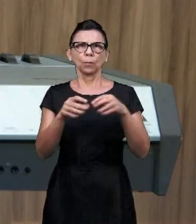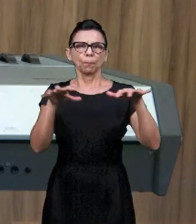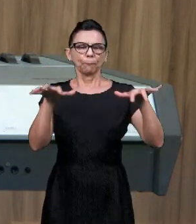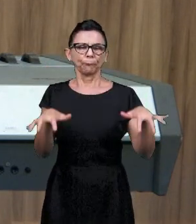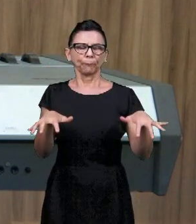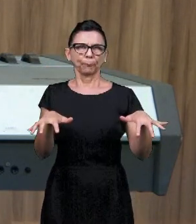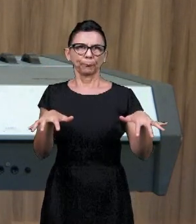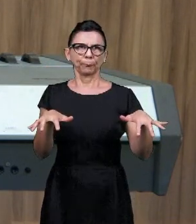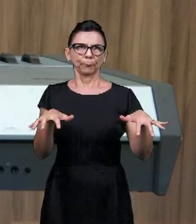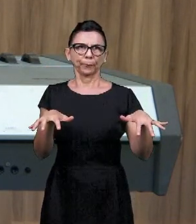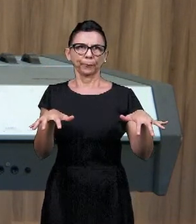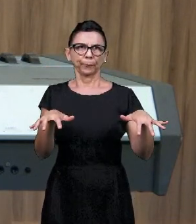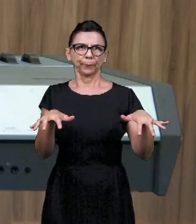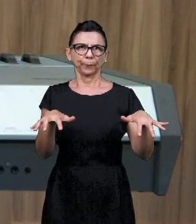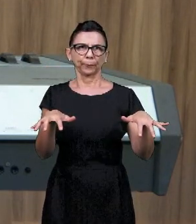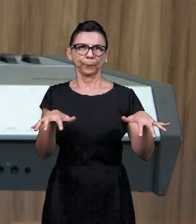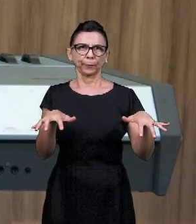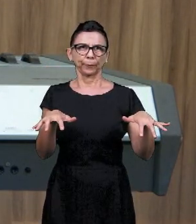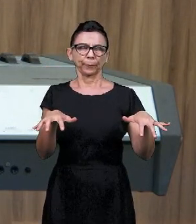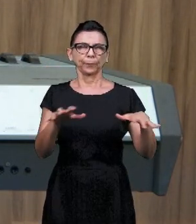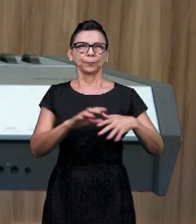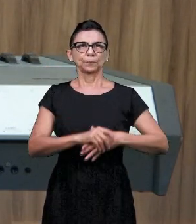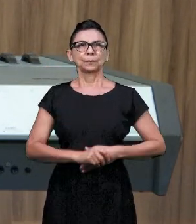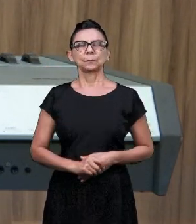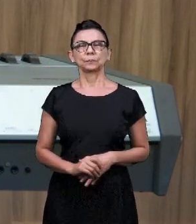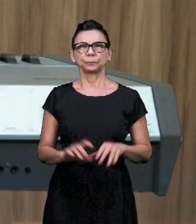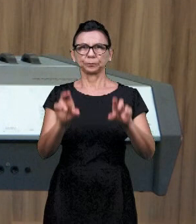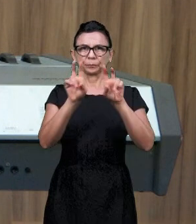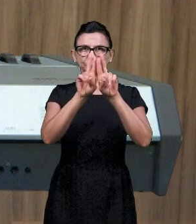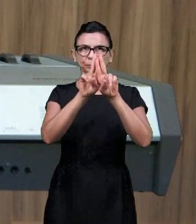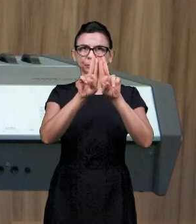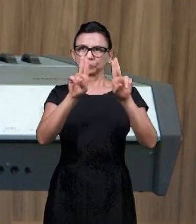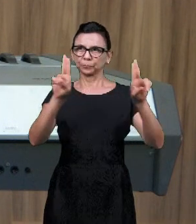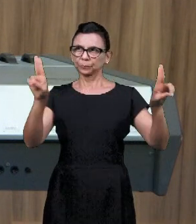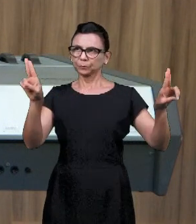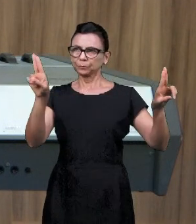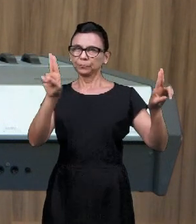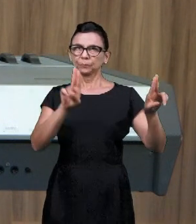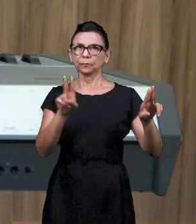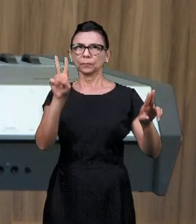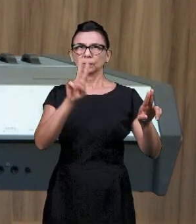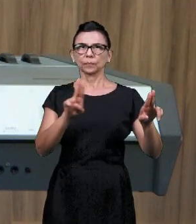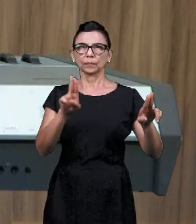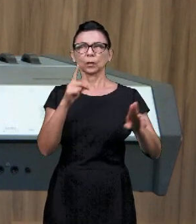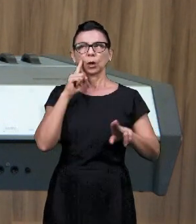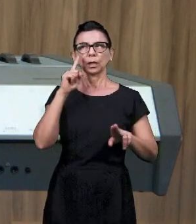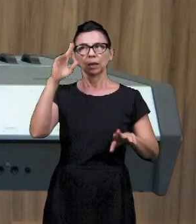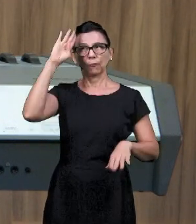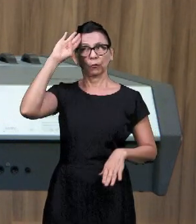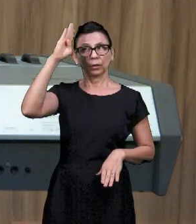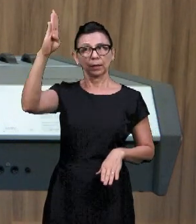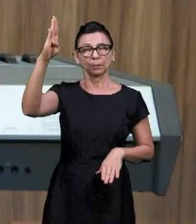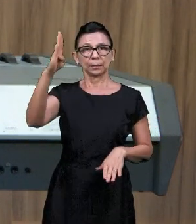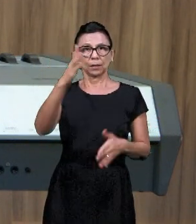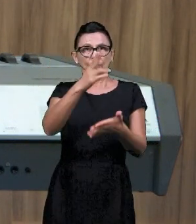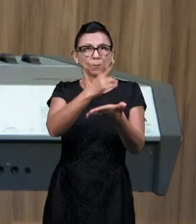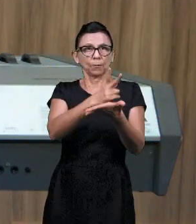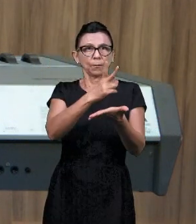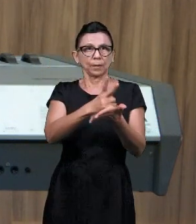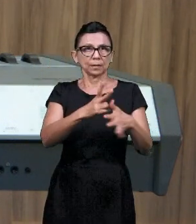ici, la position dans le clavier. Regardez l'état fondamental. Do,